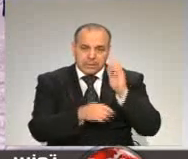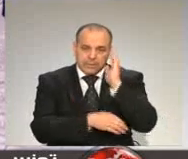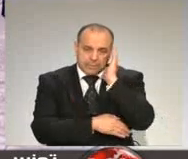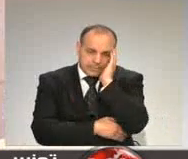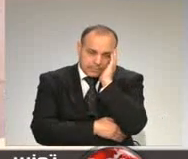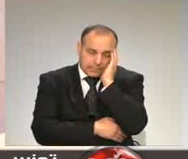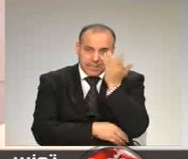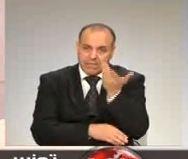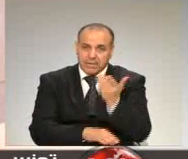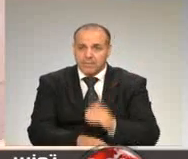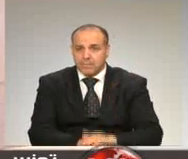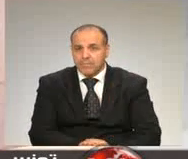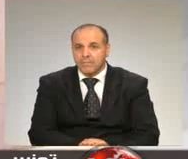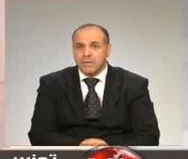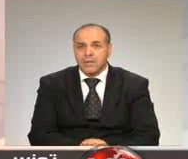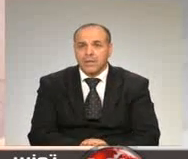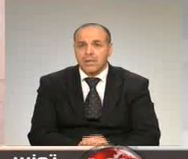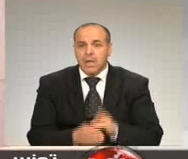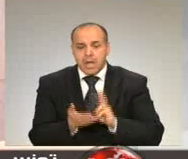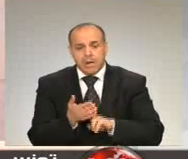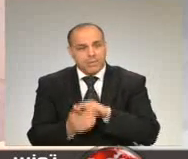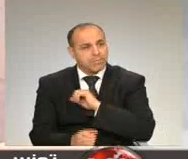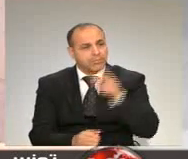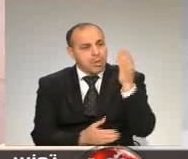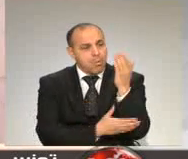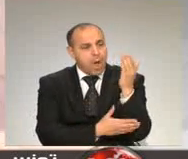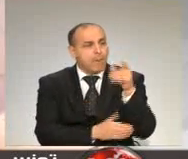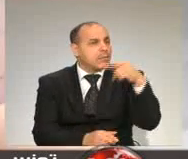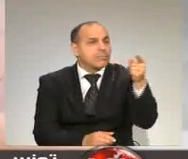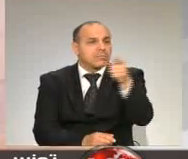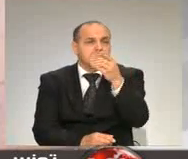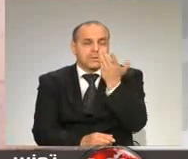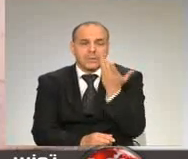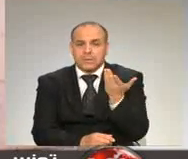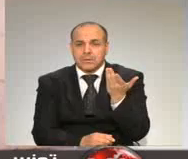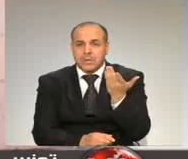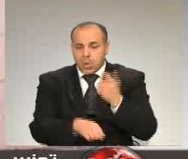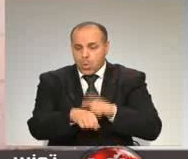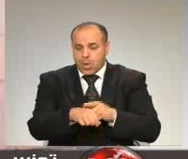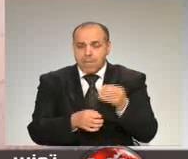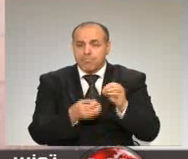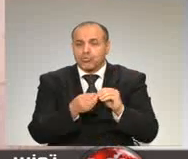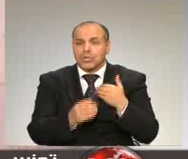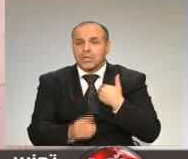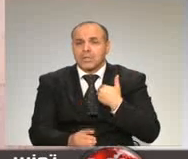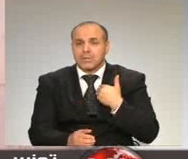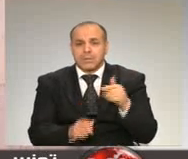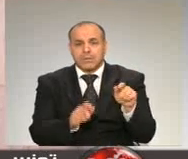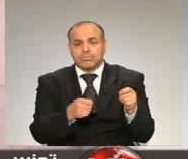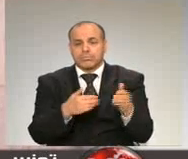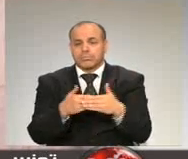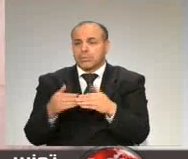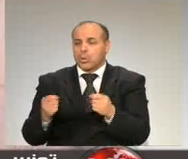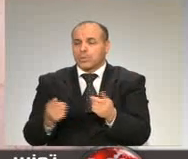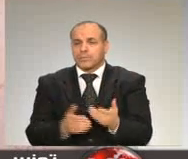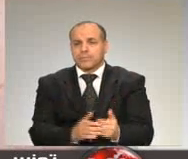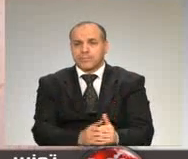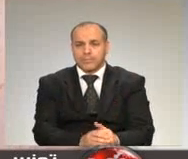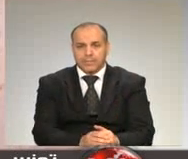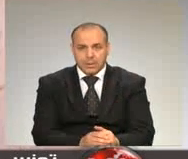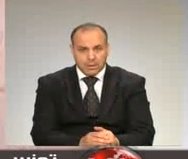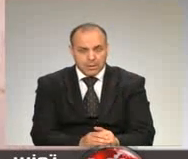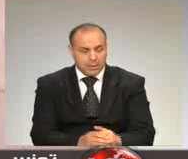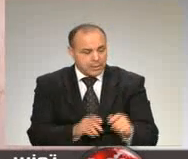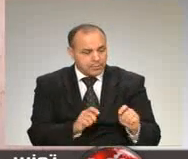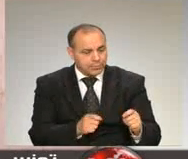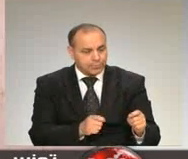يلقى حد شيء. انا ربيد باش يوصل للمحامين اخرين، ومعناتها وقضايا تتوقف كل شيء، معناتها الجرايد